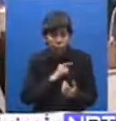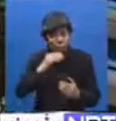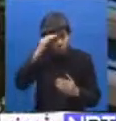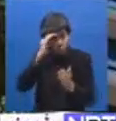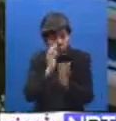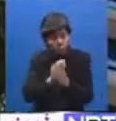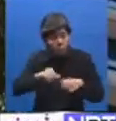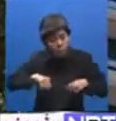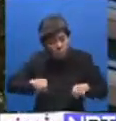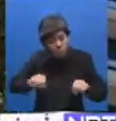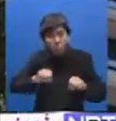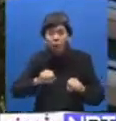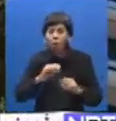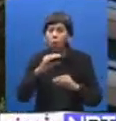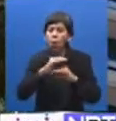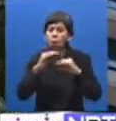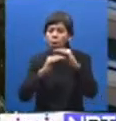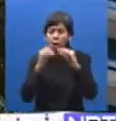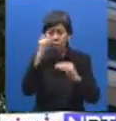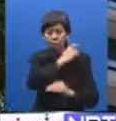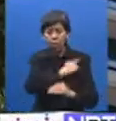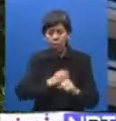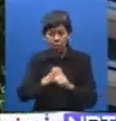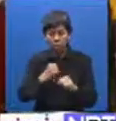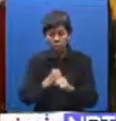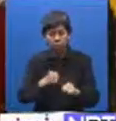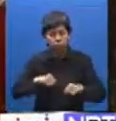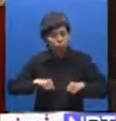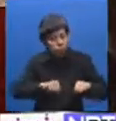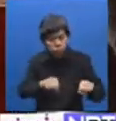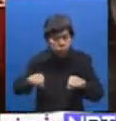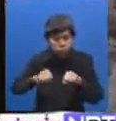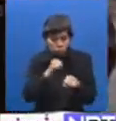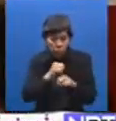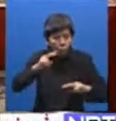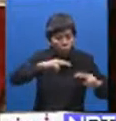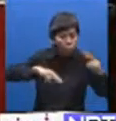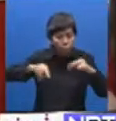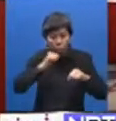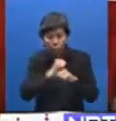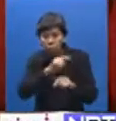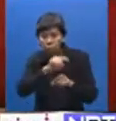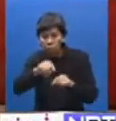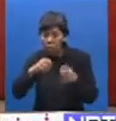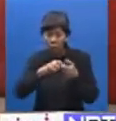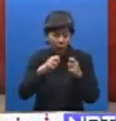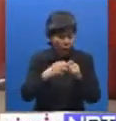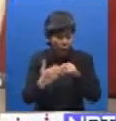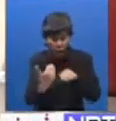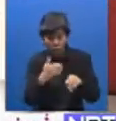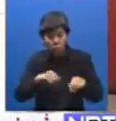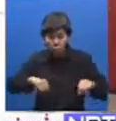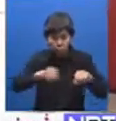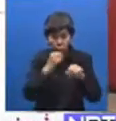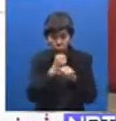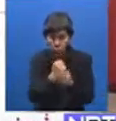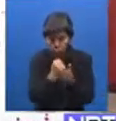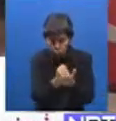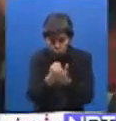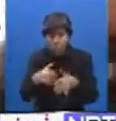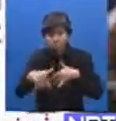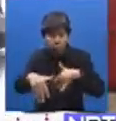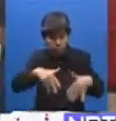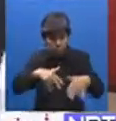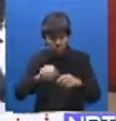จราจรโครงการพระราชดำริจะเน้นชุดสายตรวจเคลื่อนที่เร็วออกตรวจในพื้นที่ต่างๆที่มีปัญหาการจราจรให้การช่วยเหลือ